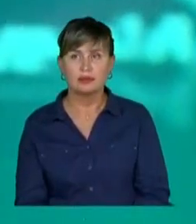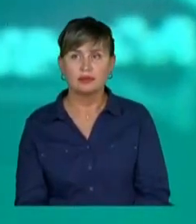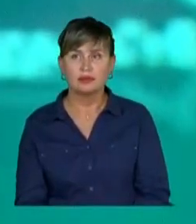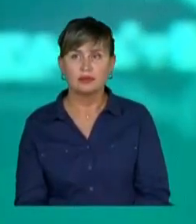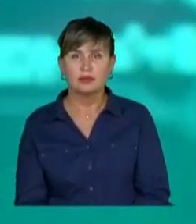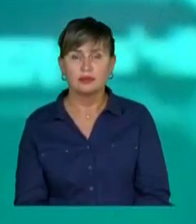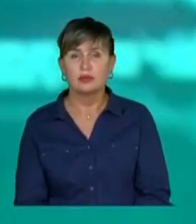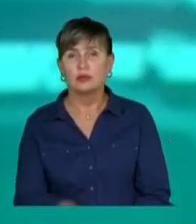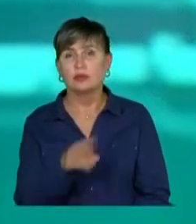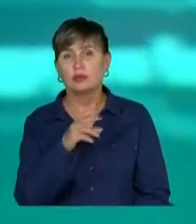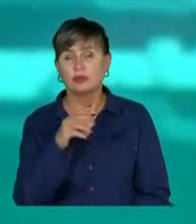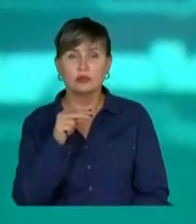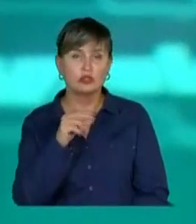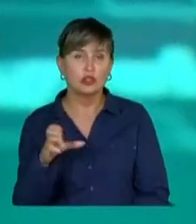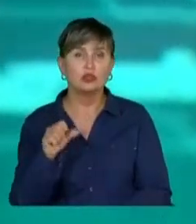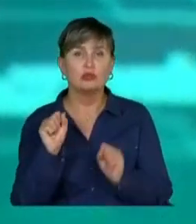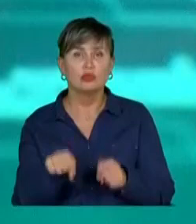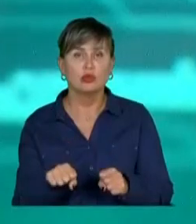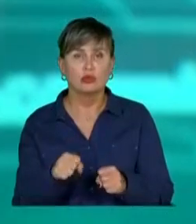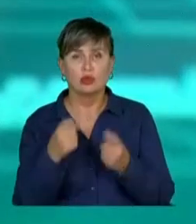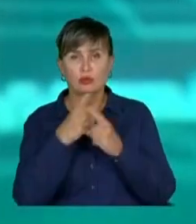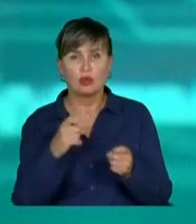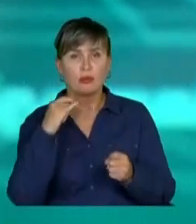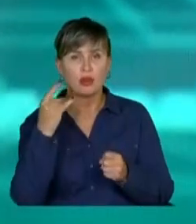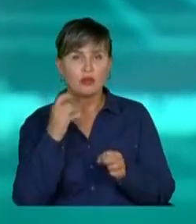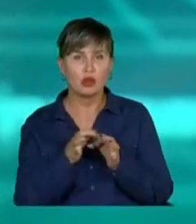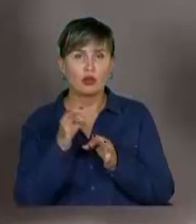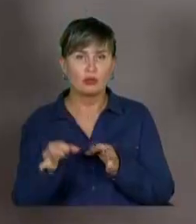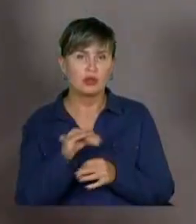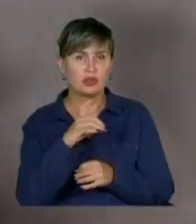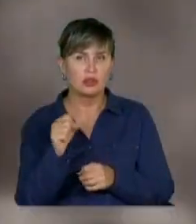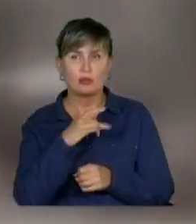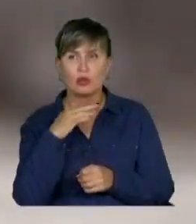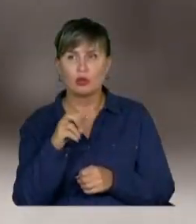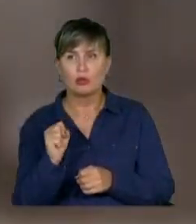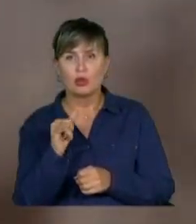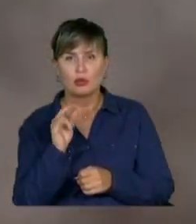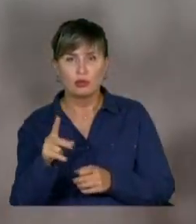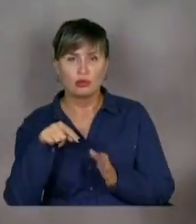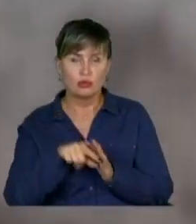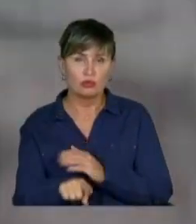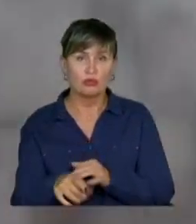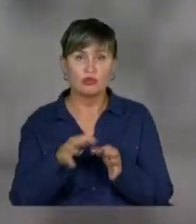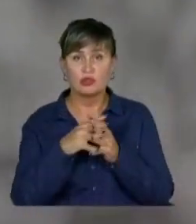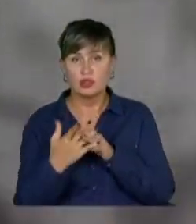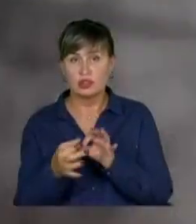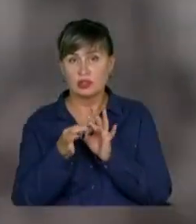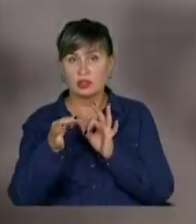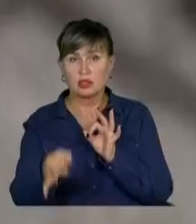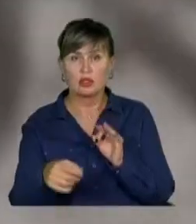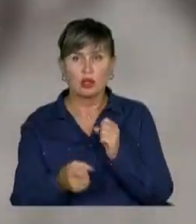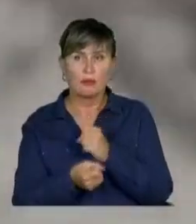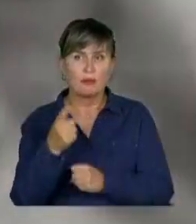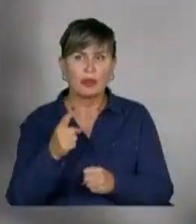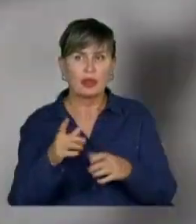Режим ЧС могут объявить в Павлодарской области из-за нашествия каракуртов. По данным ДЧС, в селе Турайгыр Баянаульского района